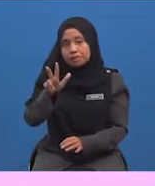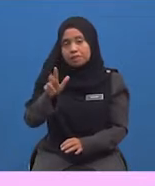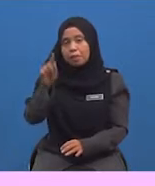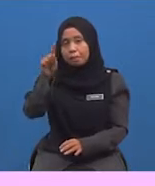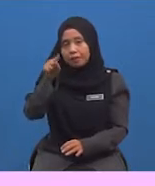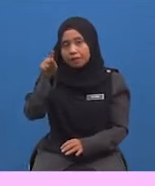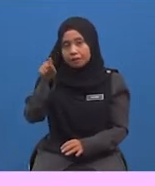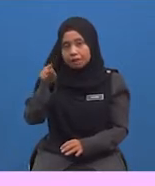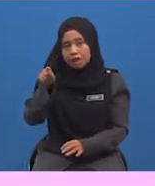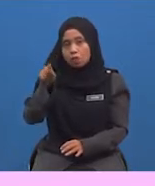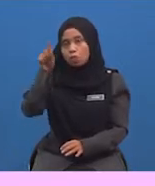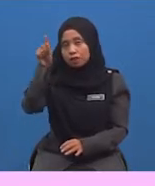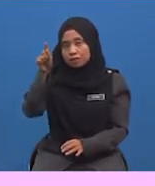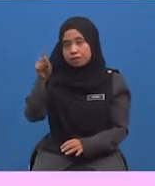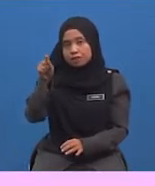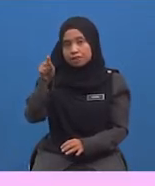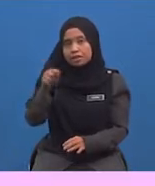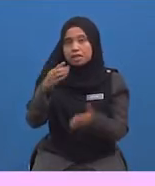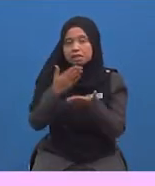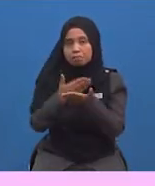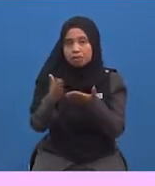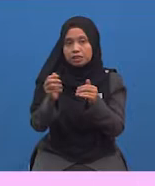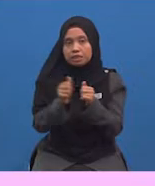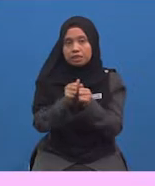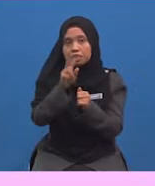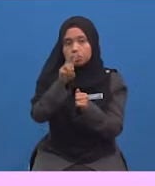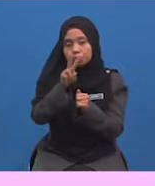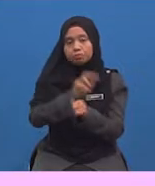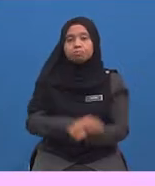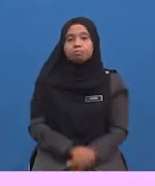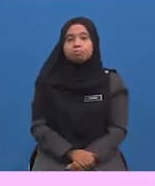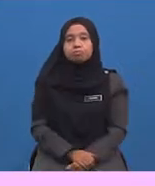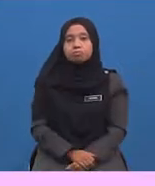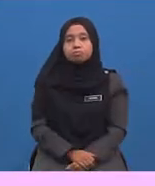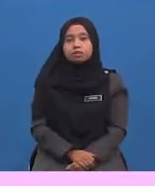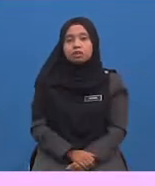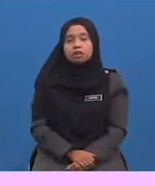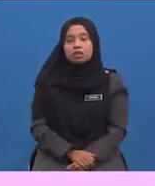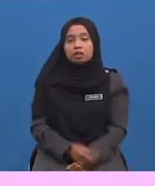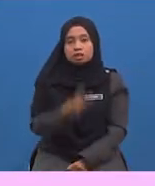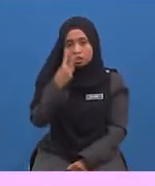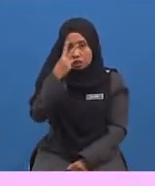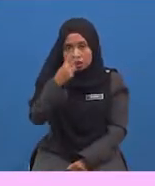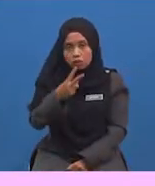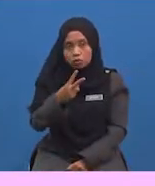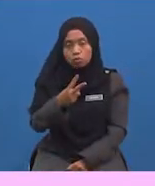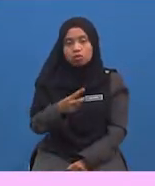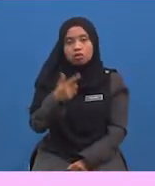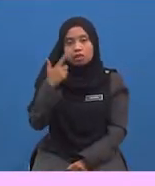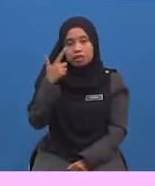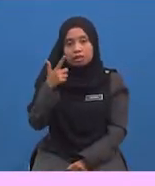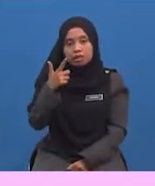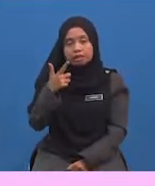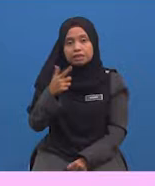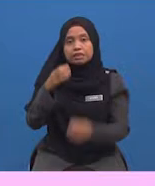3. Kemudian, dibahagikan dengan 2. Lihat paparan untuk melihat